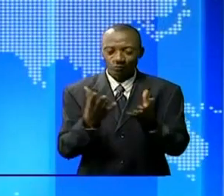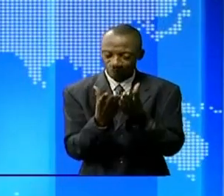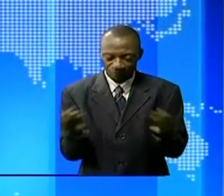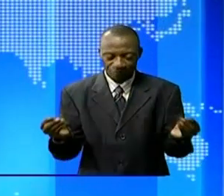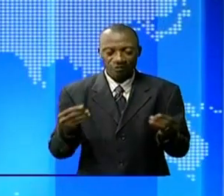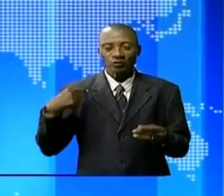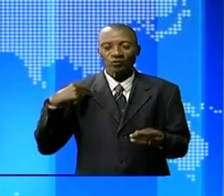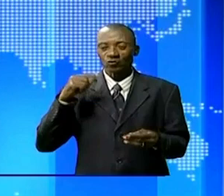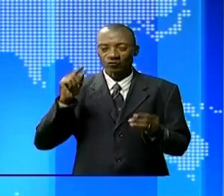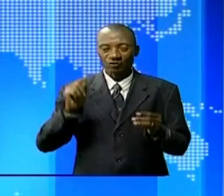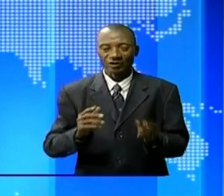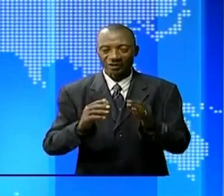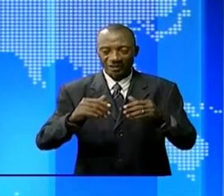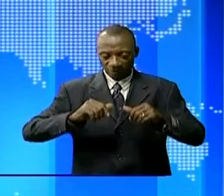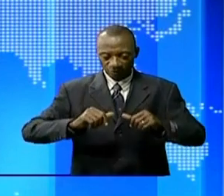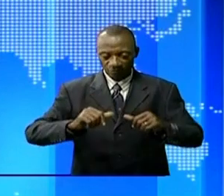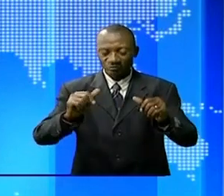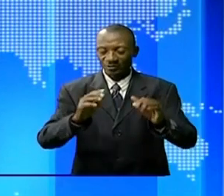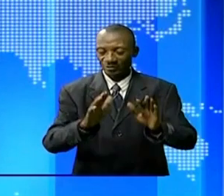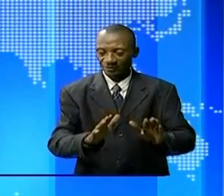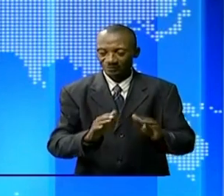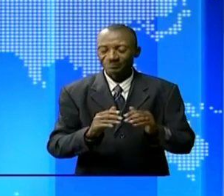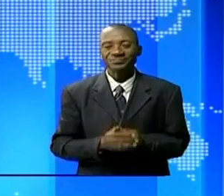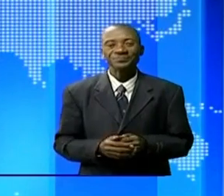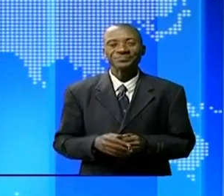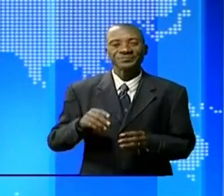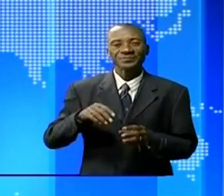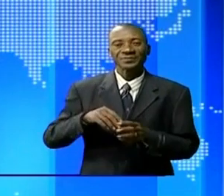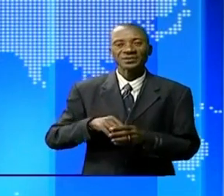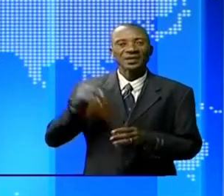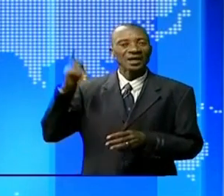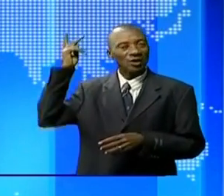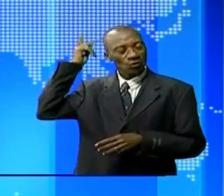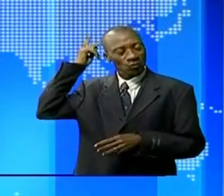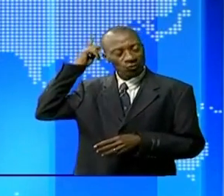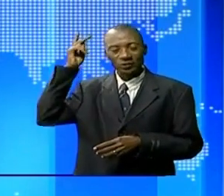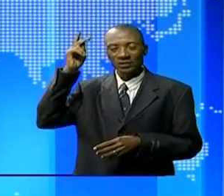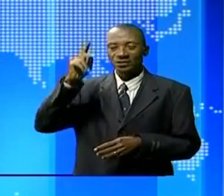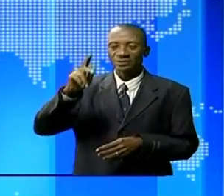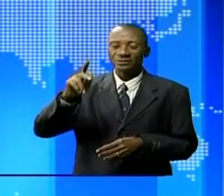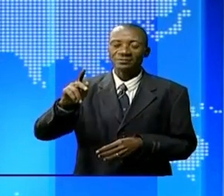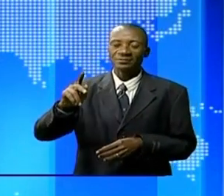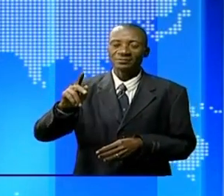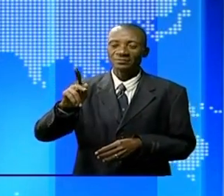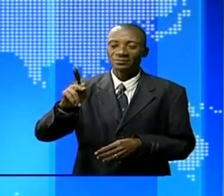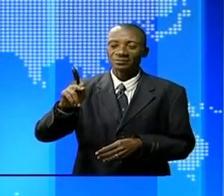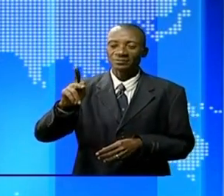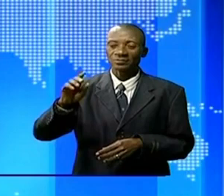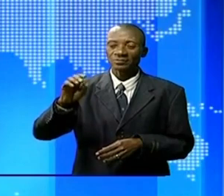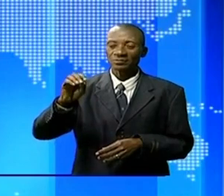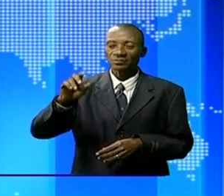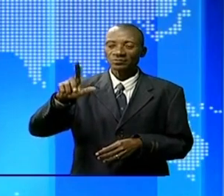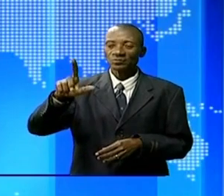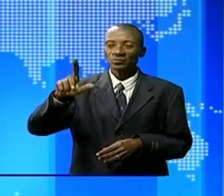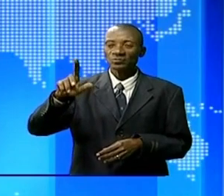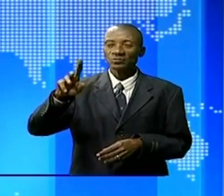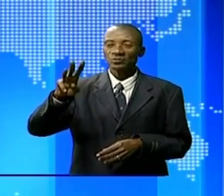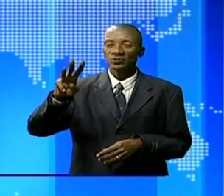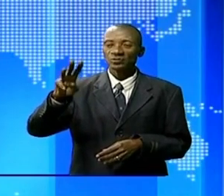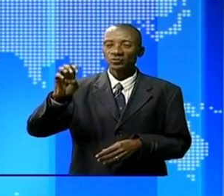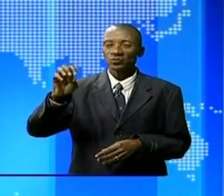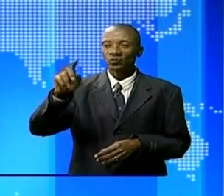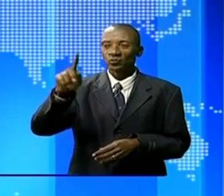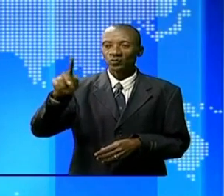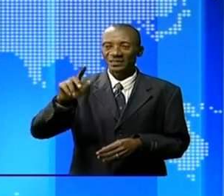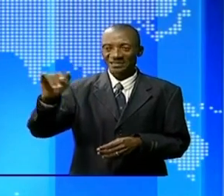deux cabines des randonnées à kolwezi nous sommes dans la province de lualaba le train de développement de cette province est